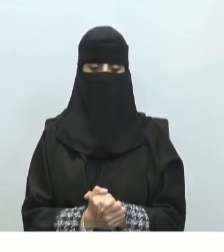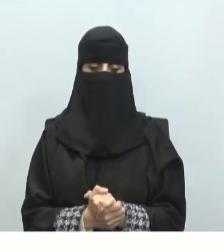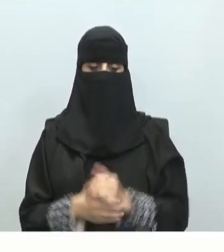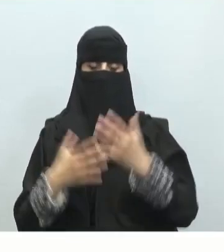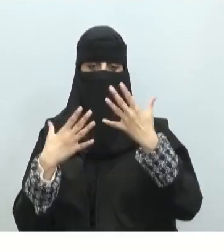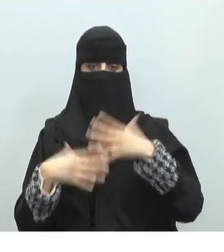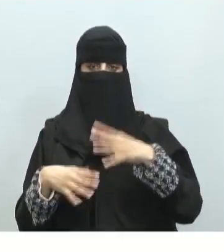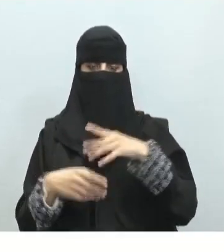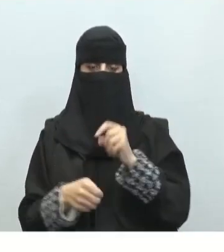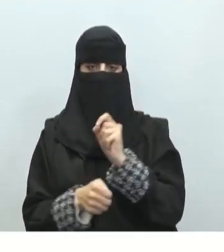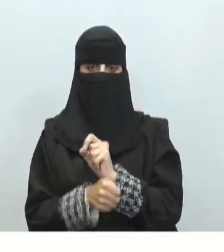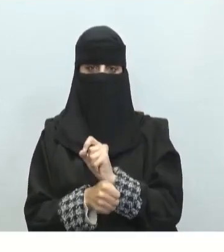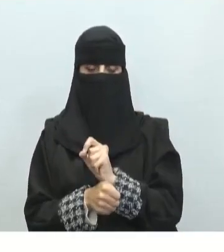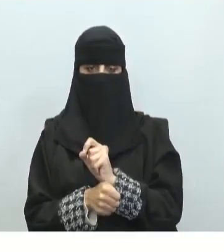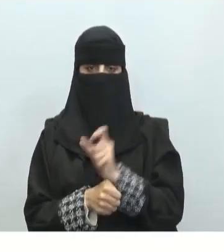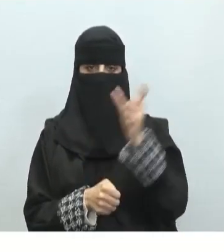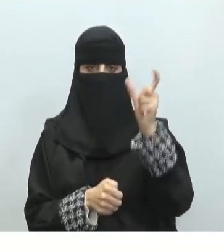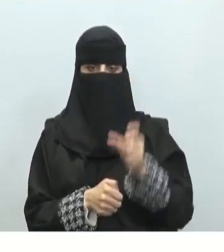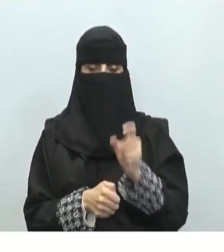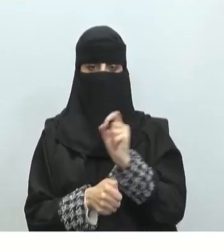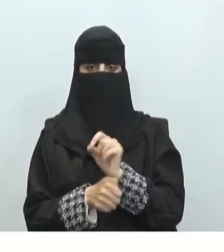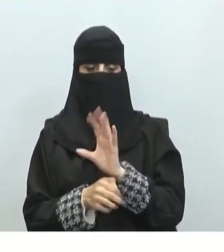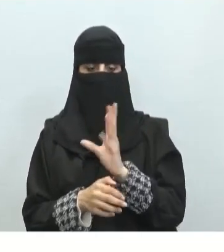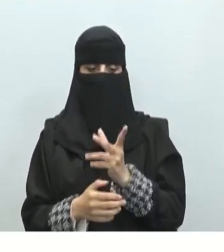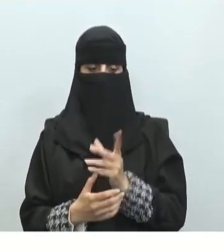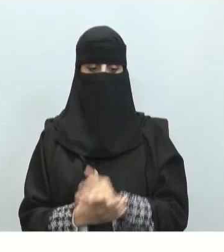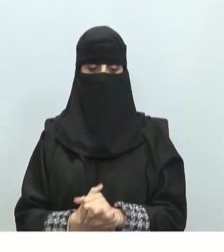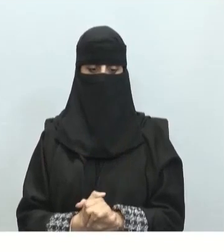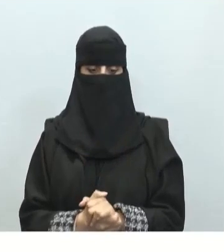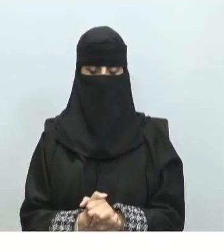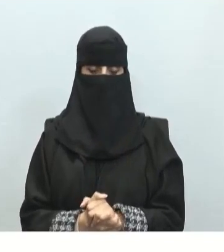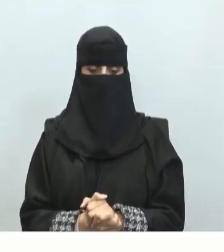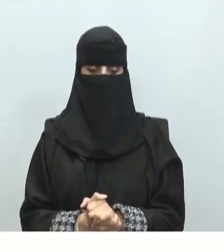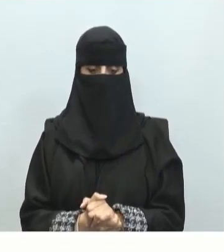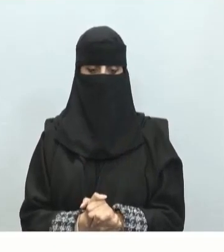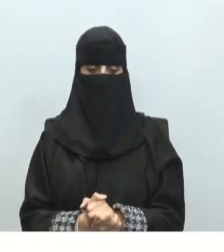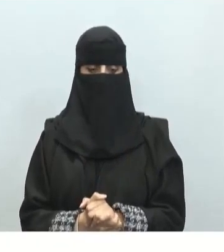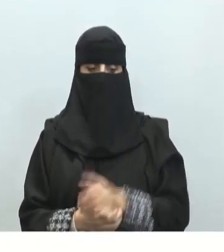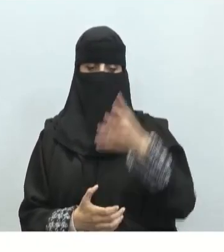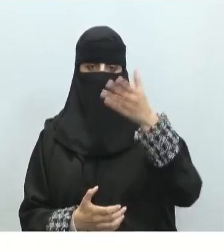ايضا يرتدي نكمل يرتدي الصغير